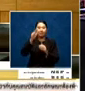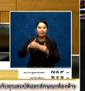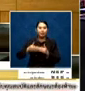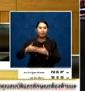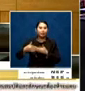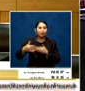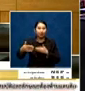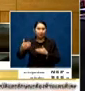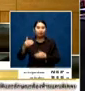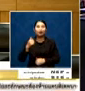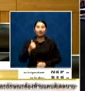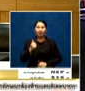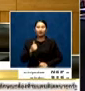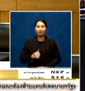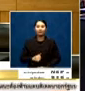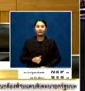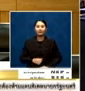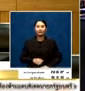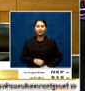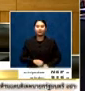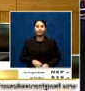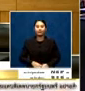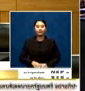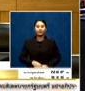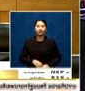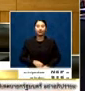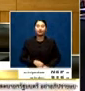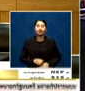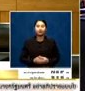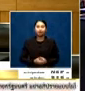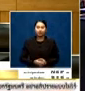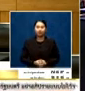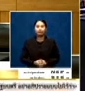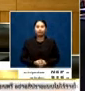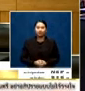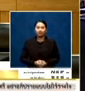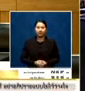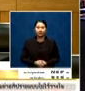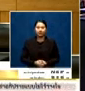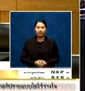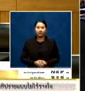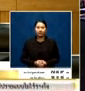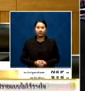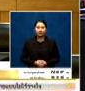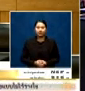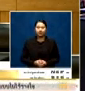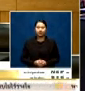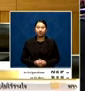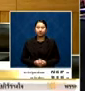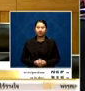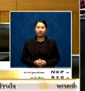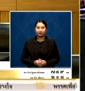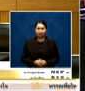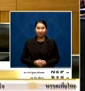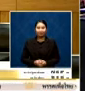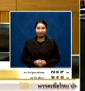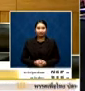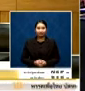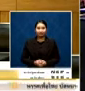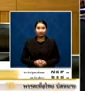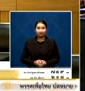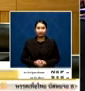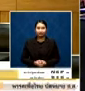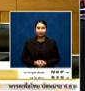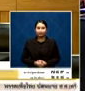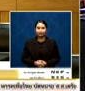วใน2ชั่วโมงนะสสอีก4ชั่วโมงเนี่ยนะครับอภิปรายกันมาเนี่ยผมเข้าใจว่าน่าจะประมาณ2ชั่วโมงแล้วโดยประมาณนะครับตั้งแต่ผมทันดูคุณช